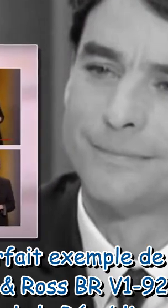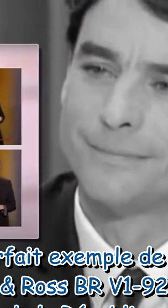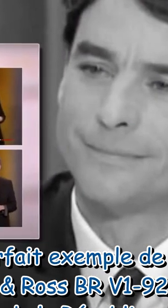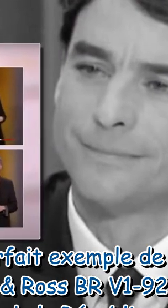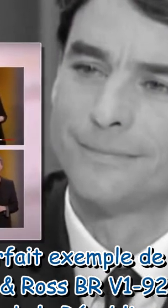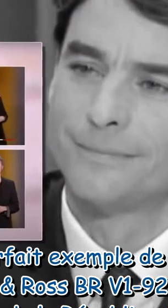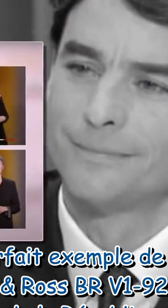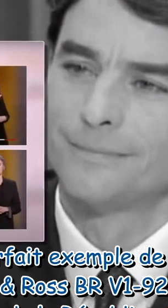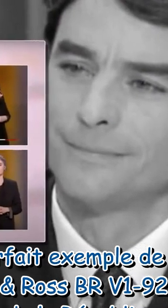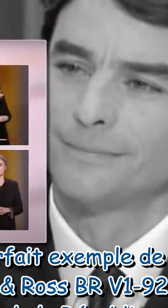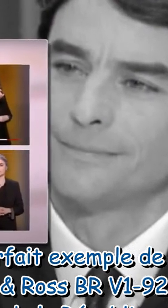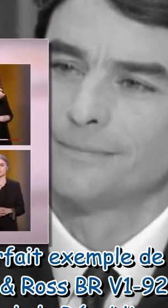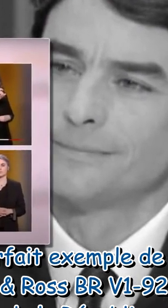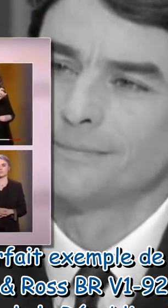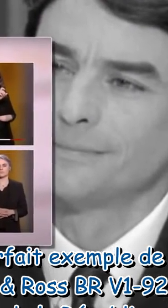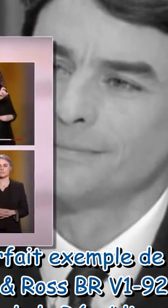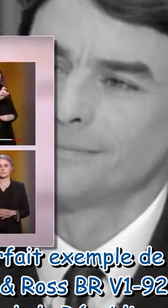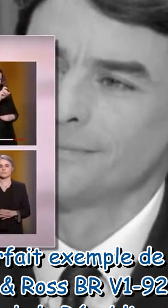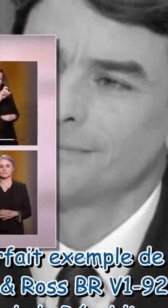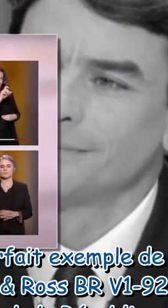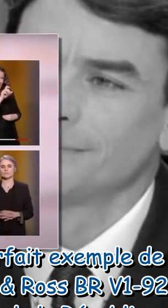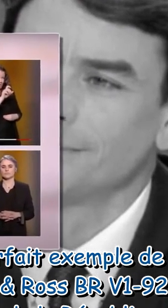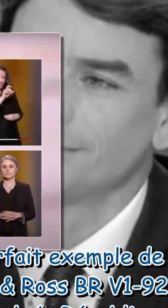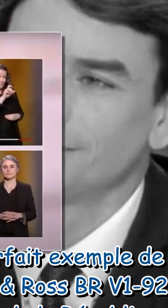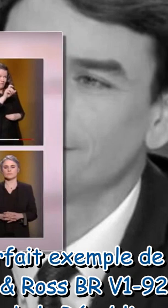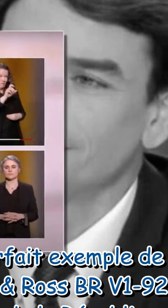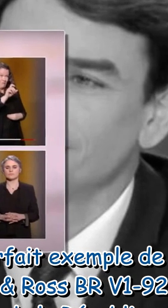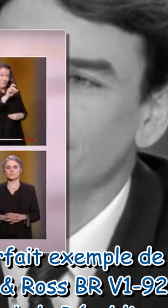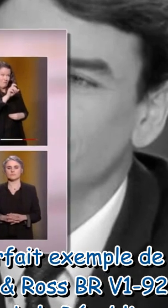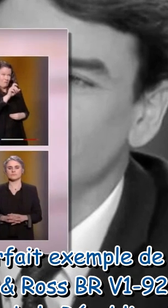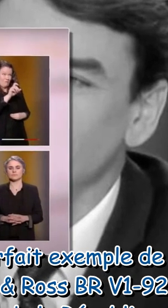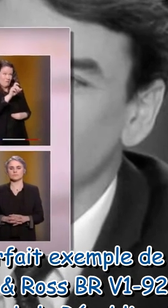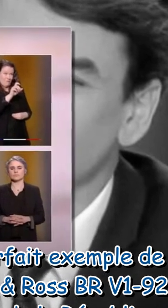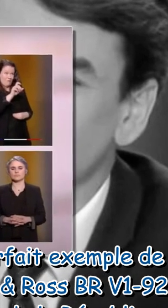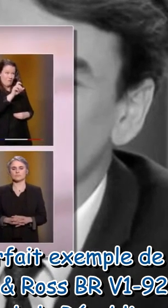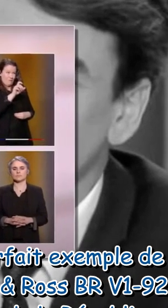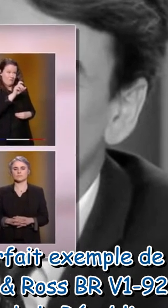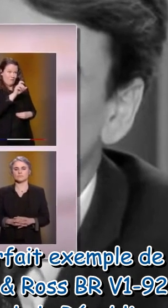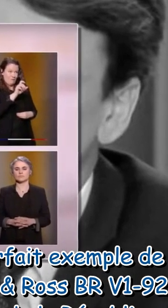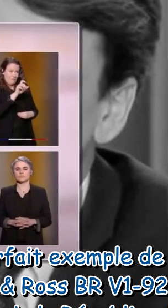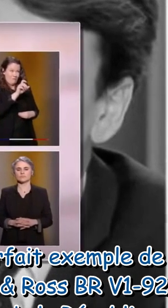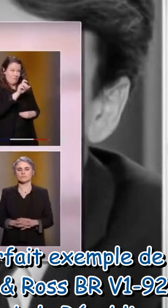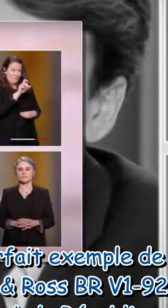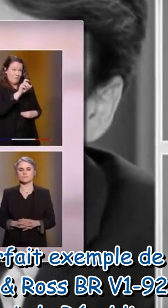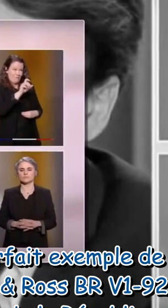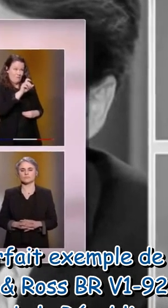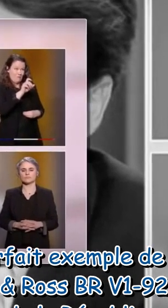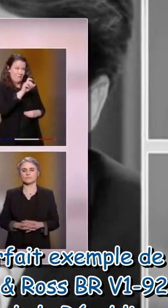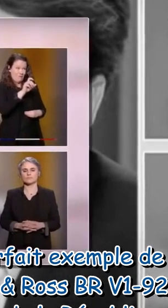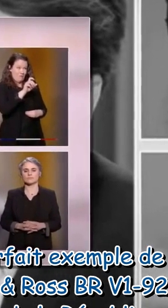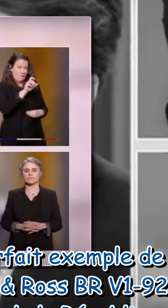Selon son entourage, il s'agissait d'un parfait exemple de fake news, car il portait une montre Belleros BRV